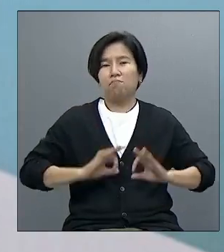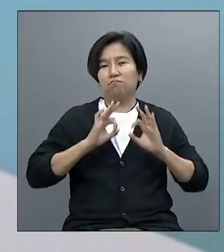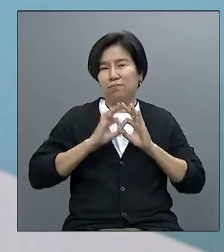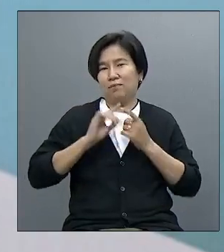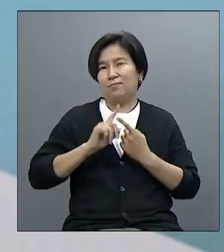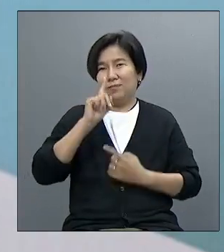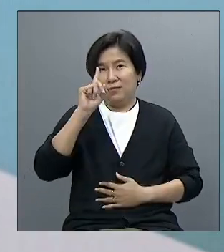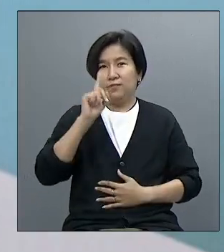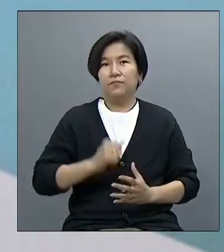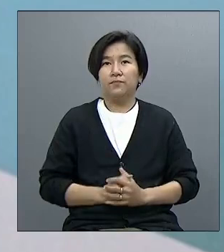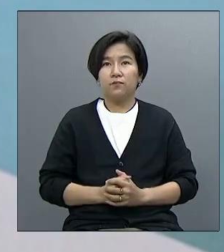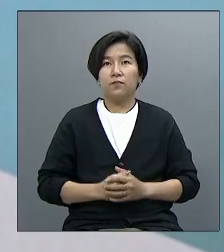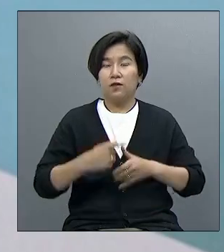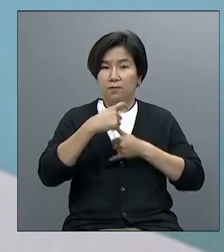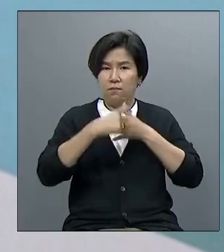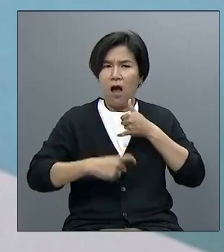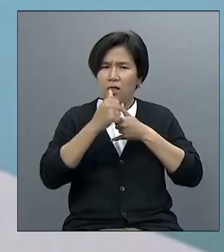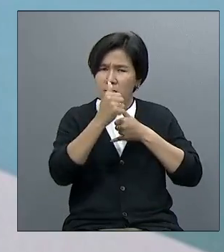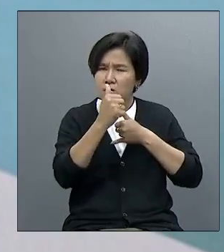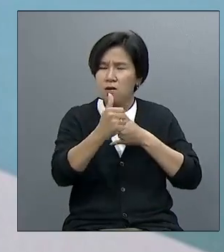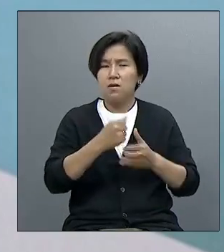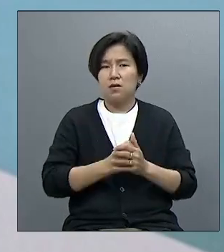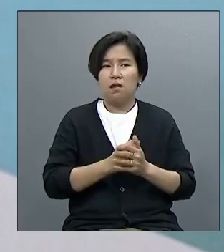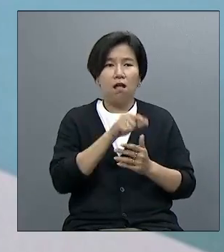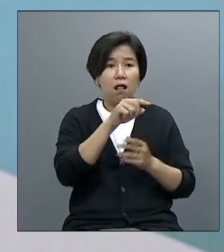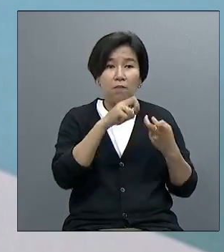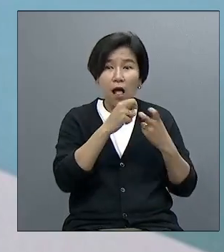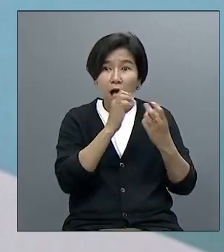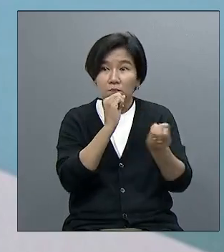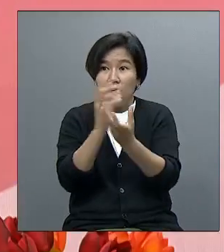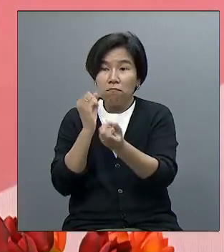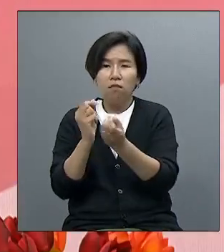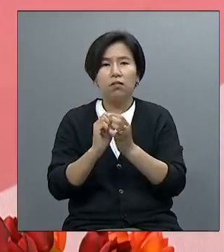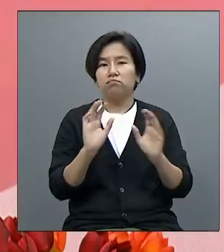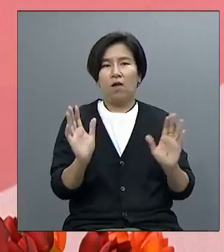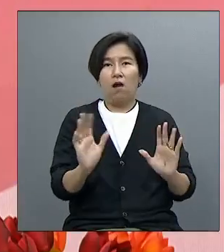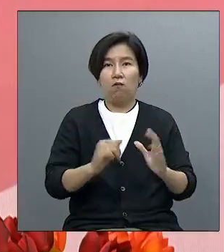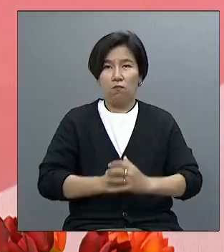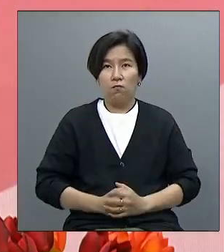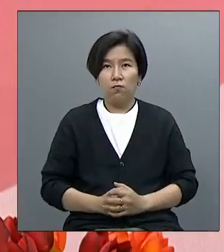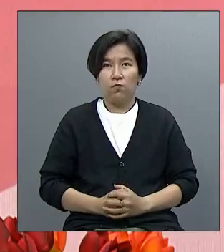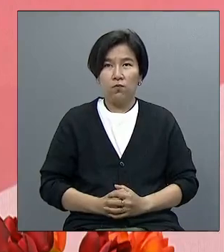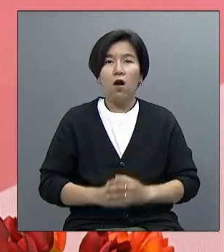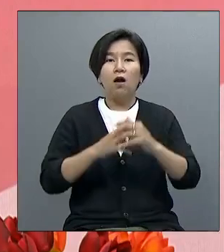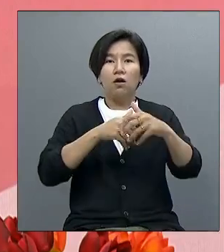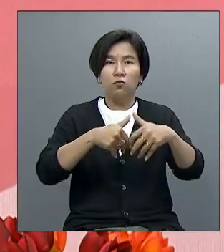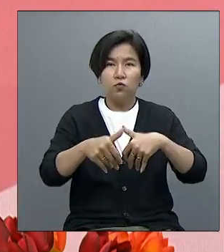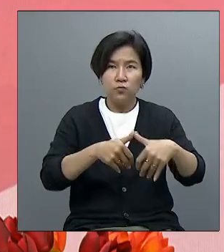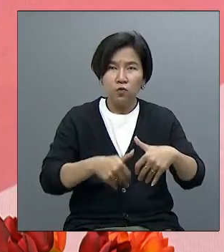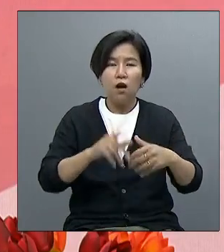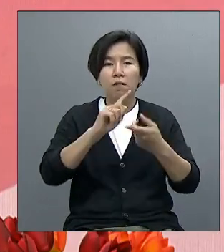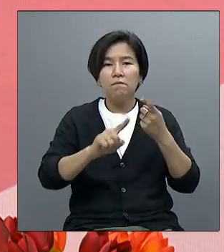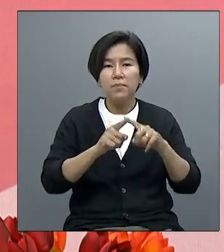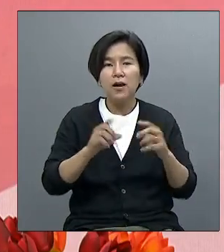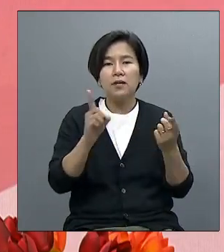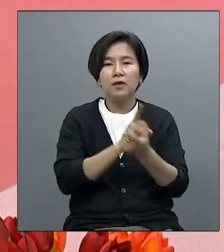างไรที่สุดการกระทำเราต้องไม่ไปเบียดเบียนใครไม่ทำให้ใครเดือดร้อนนะคะ เหมือนการช่วยเหลือเพื่อนมนุษย ์ ช่วยเหลือสังคมเป็นว